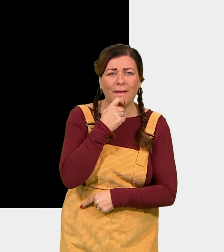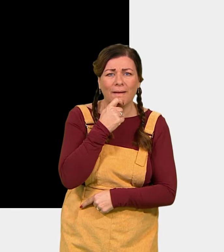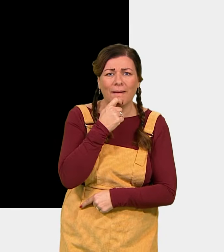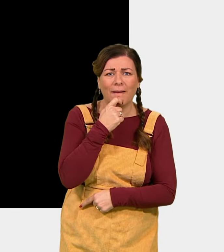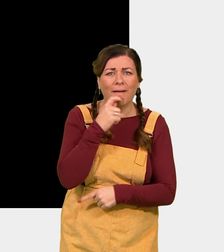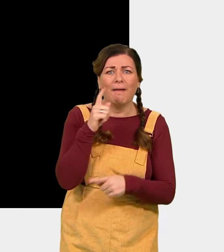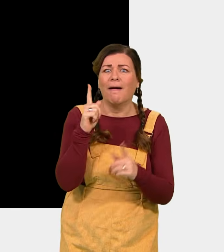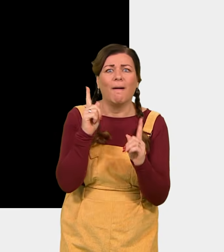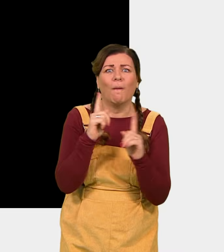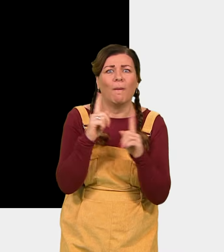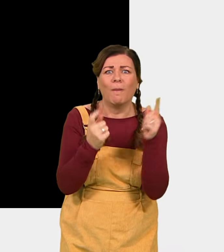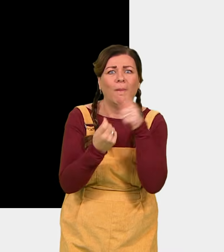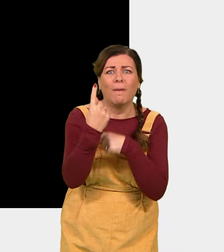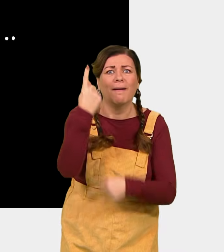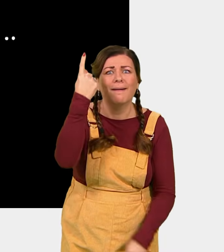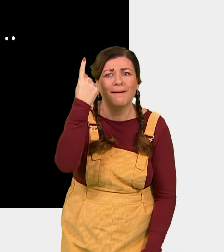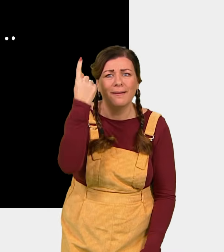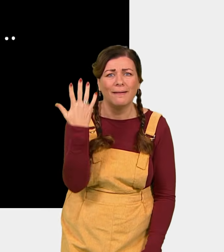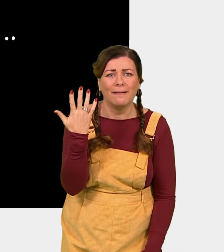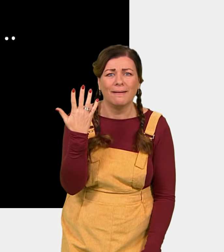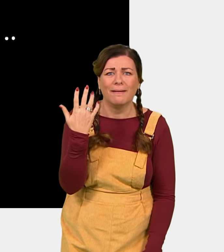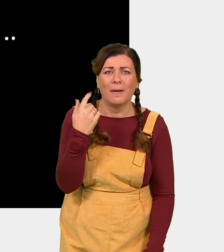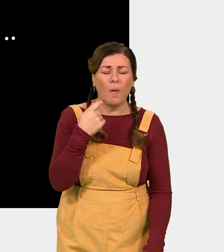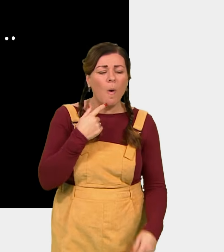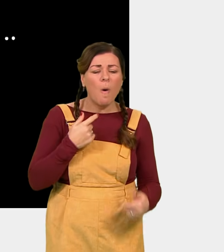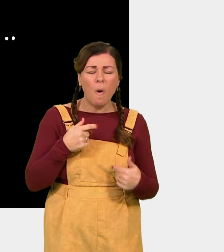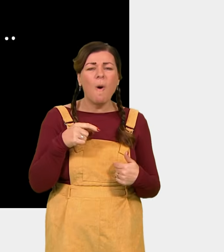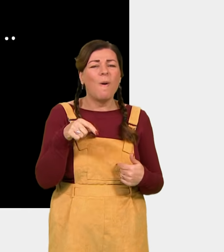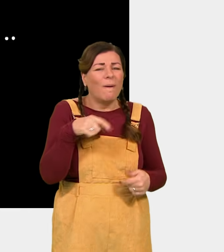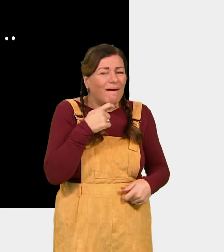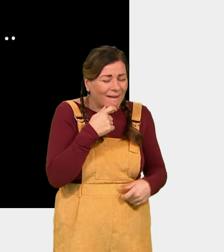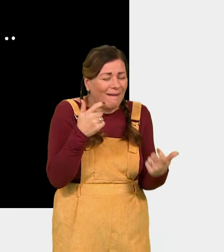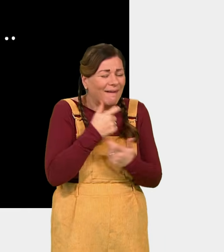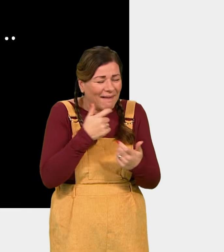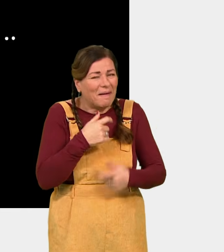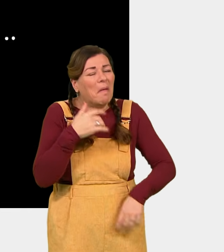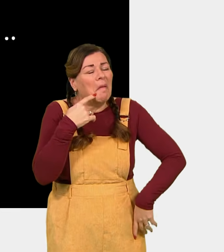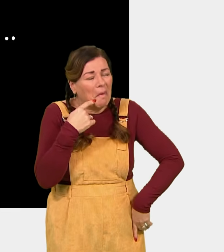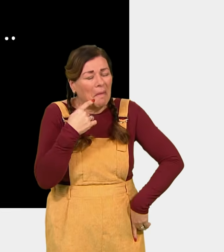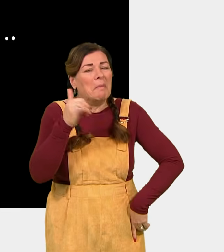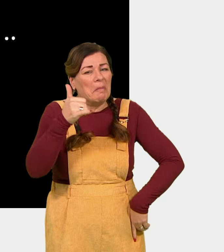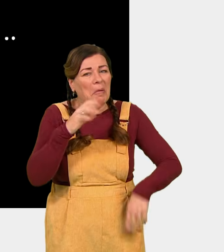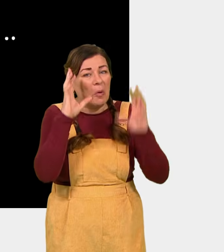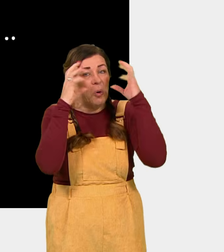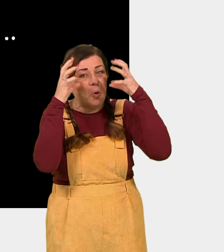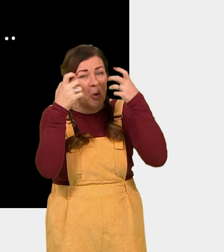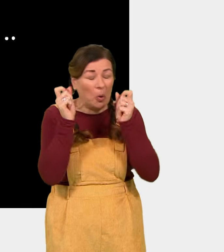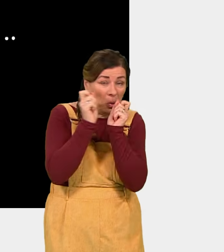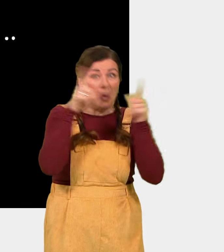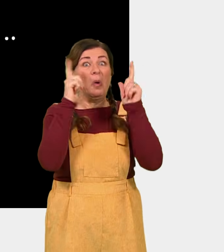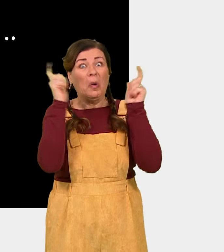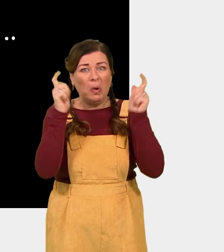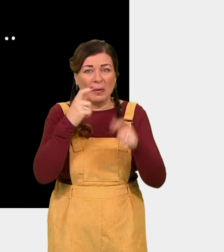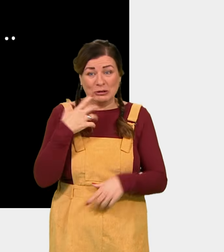sy'n digwydd? Holodd Bolgi. Falle bod Gwen o Gwdi Hw wedi deffro a wedi codi ofyn